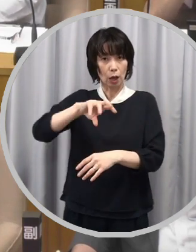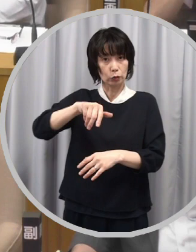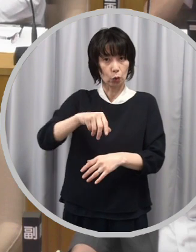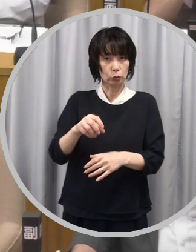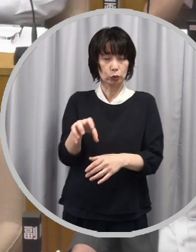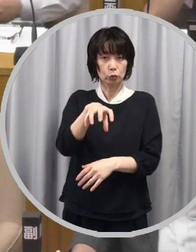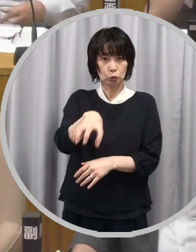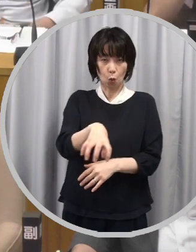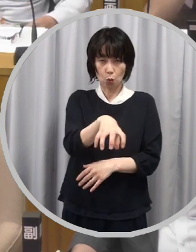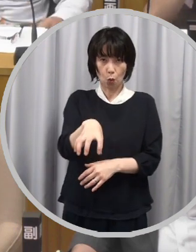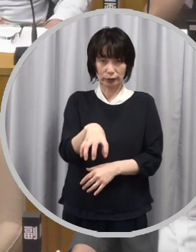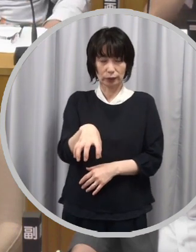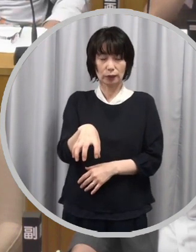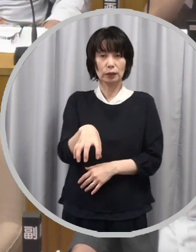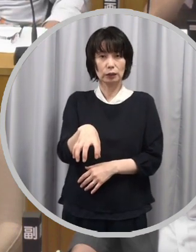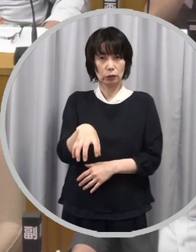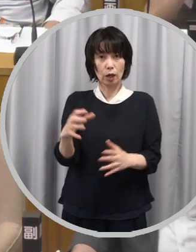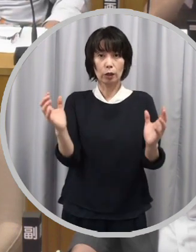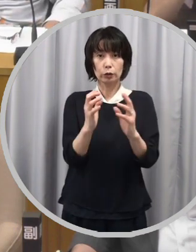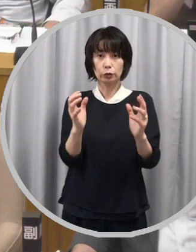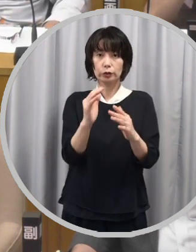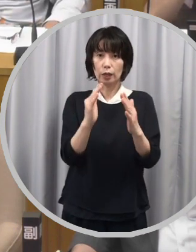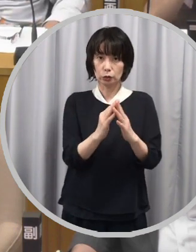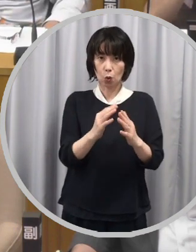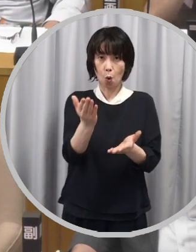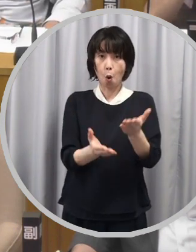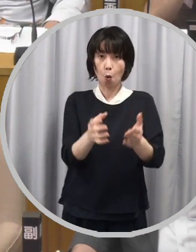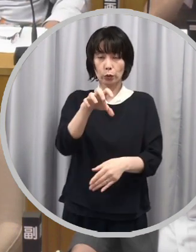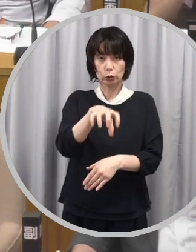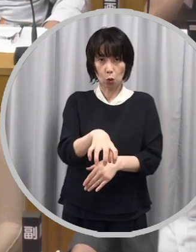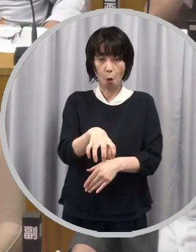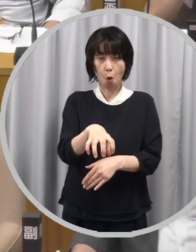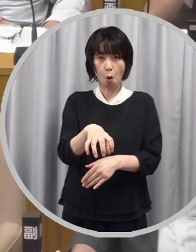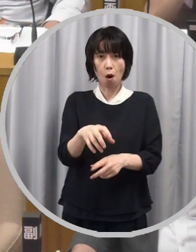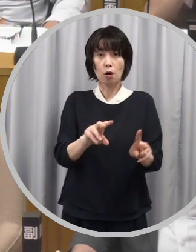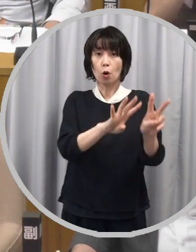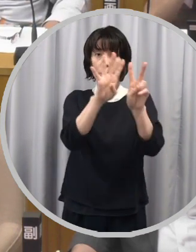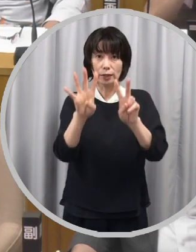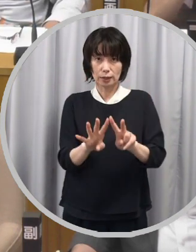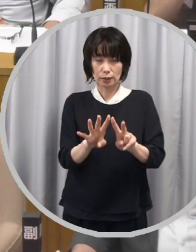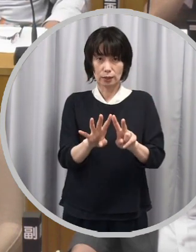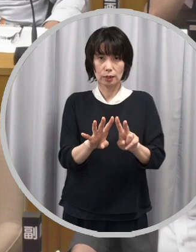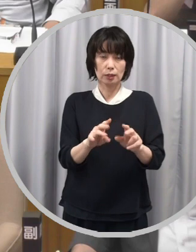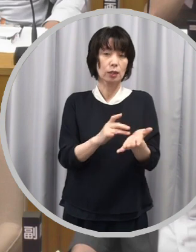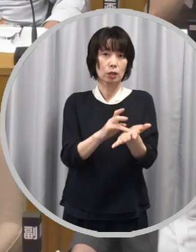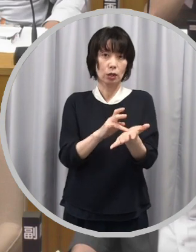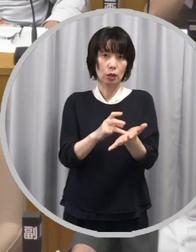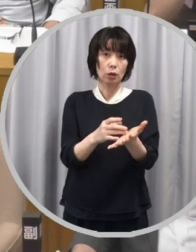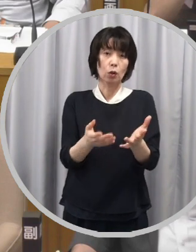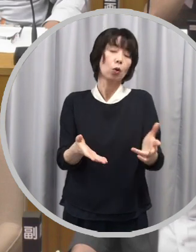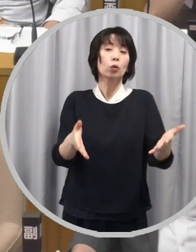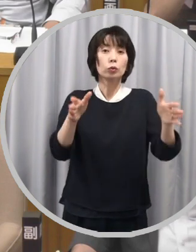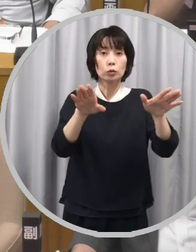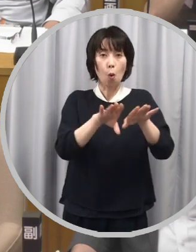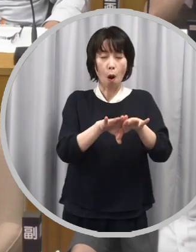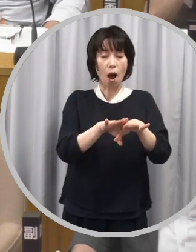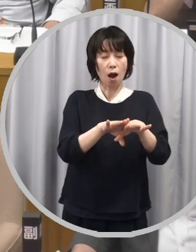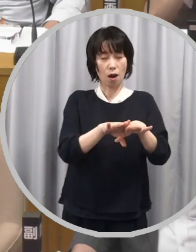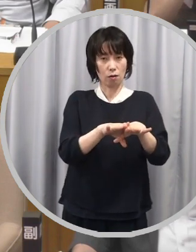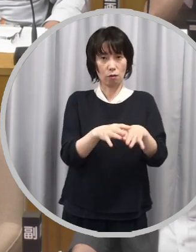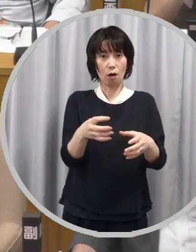用地につきましては、集会所、保育所はもとよりコンビニやドラッグストアなどの立地が可